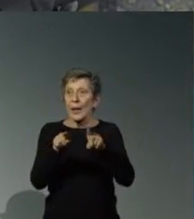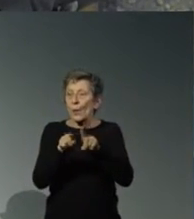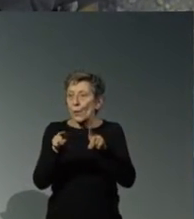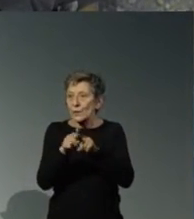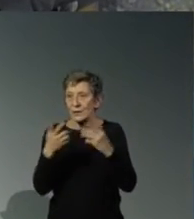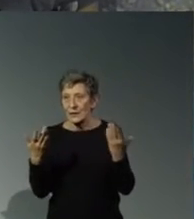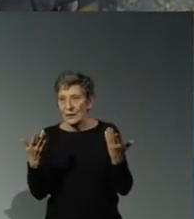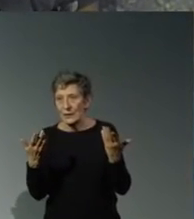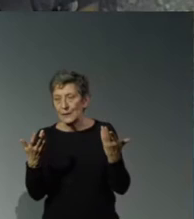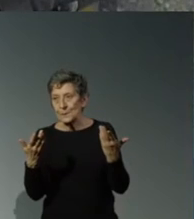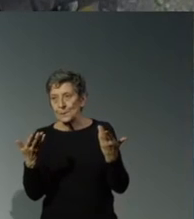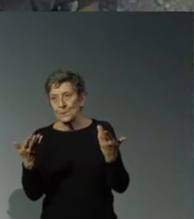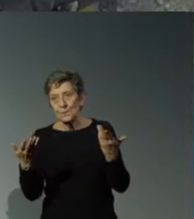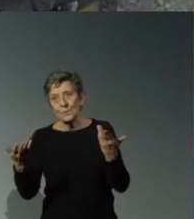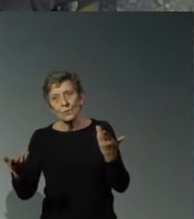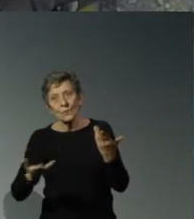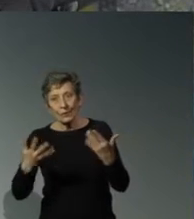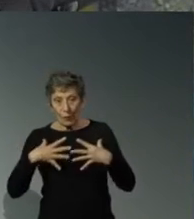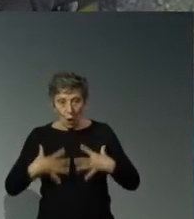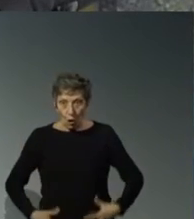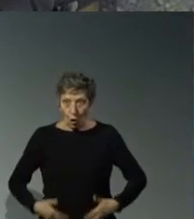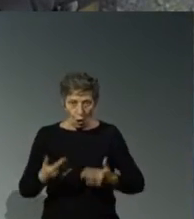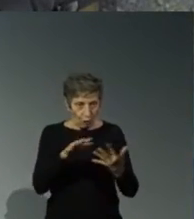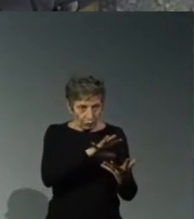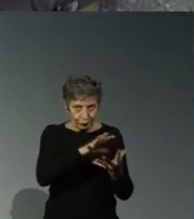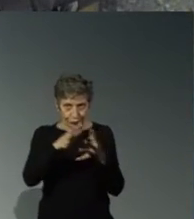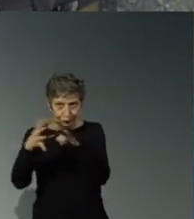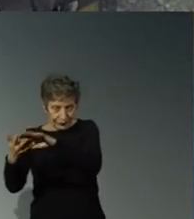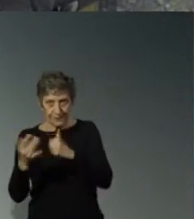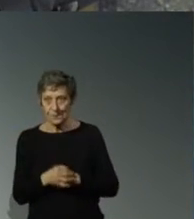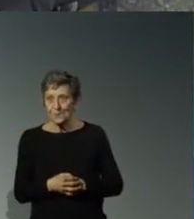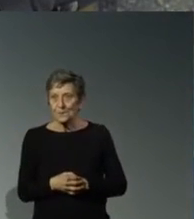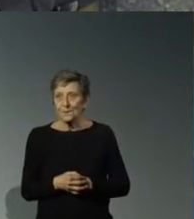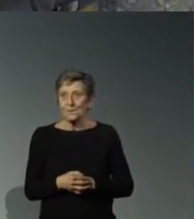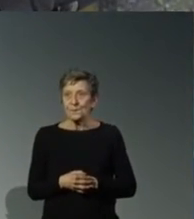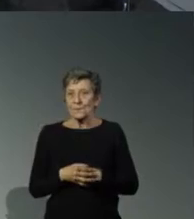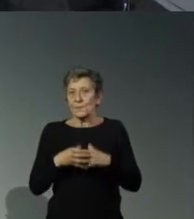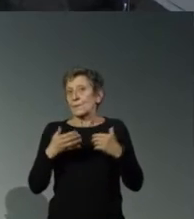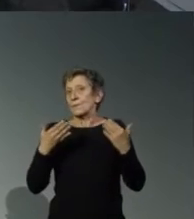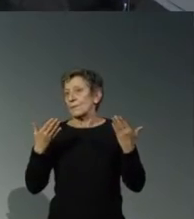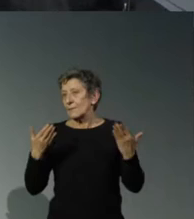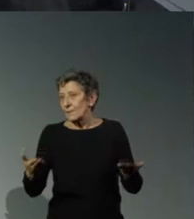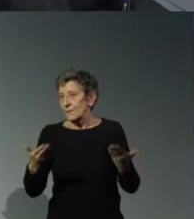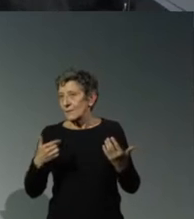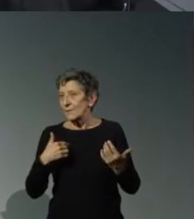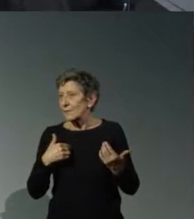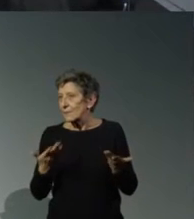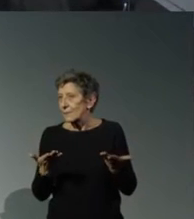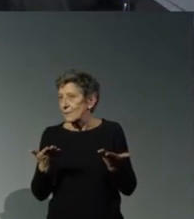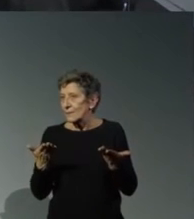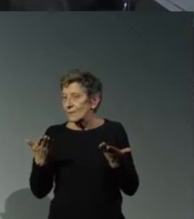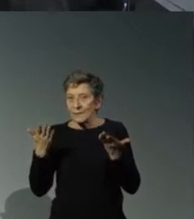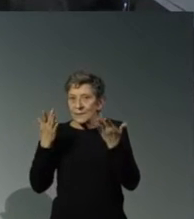transitionnalité effectivement des corps. Et ce qui m'a marqué, en fait, dans l'expérience que j'ai pu faire de l'intérieur